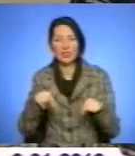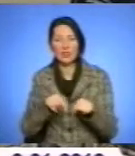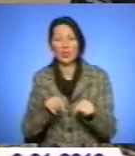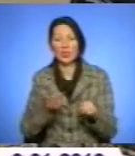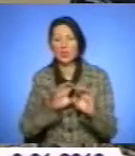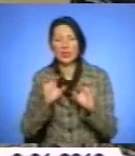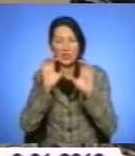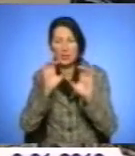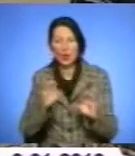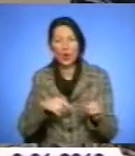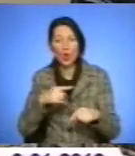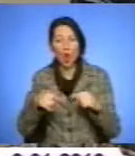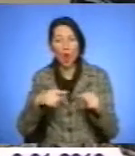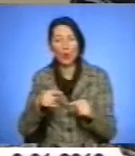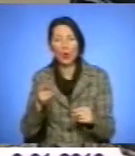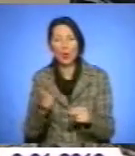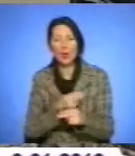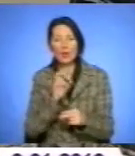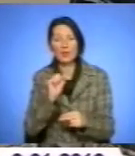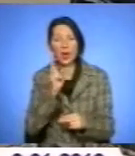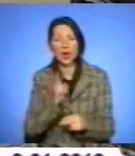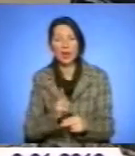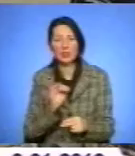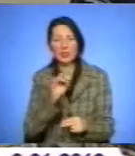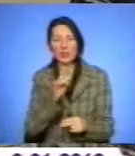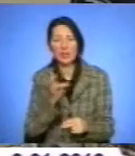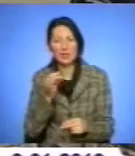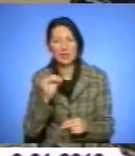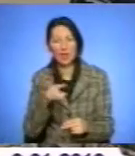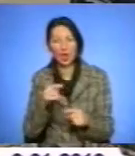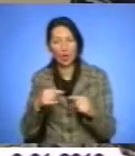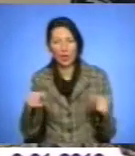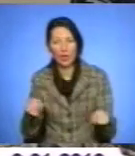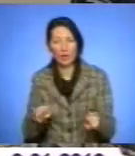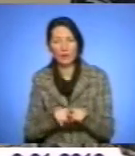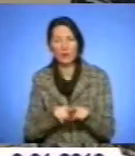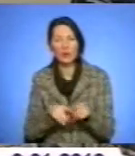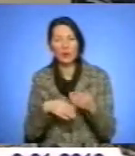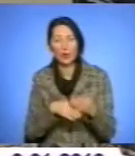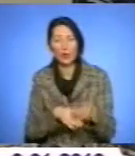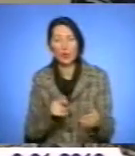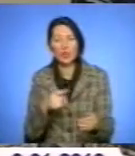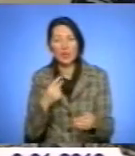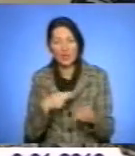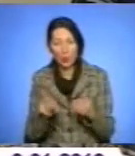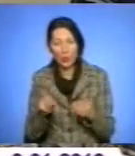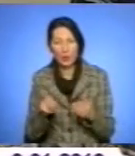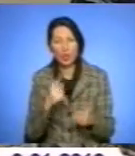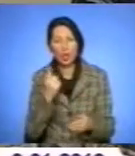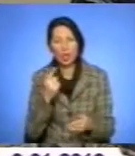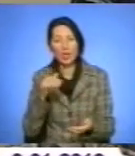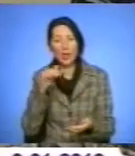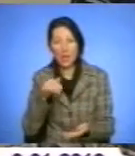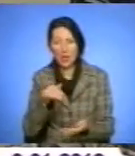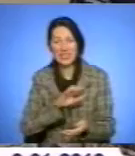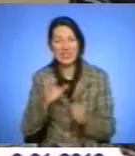товарів. Ну, таким чином, навіть за придбання однієї пляшки незаконно виготовленого